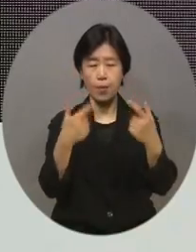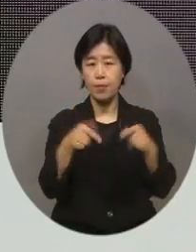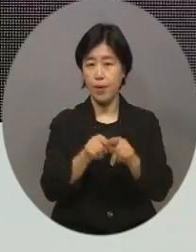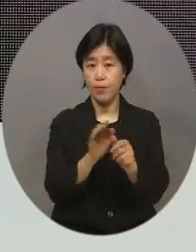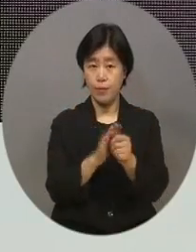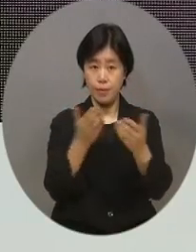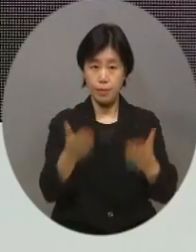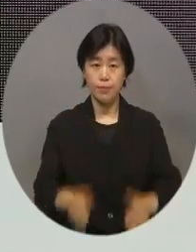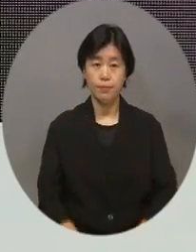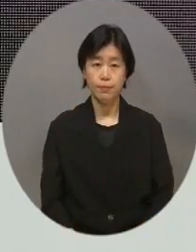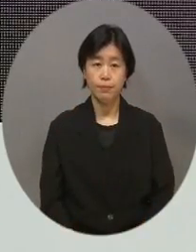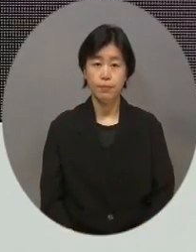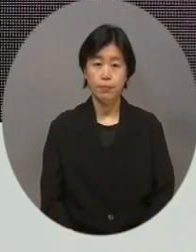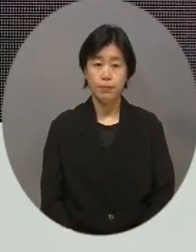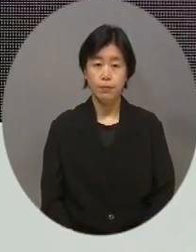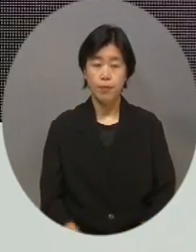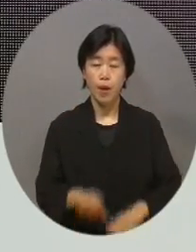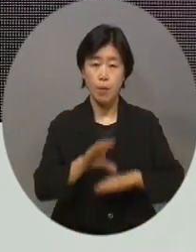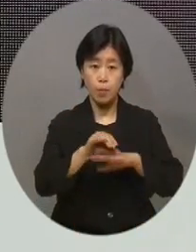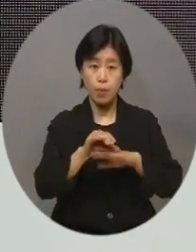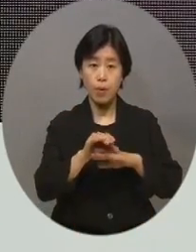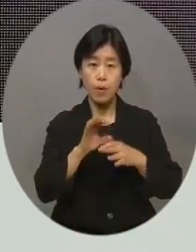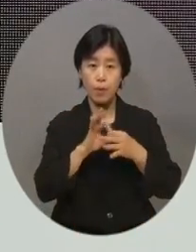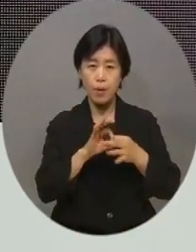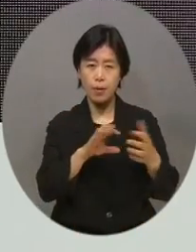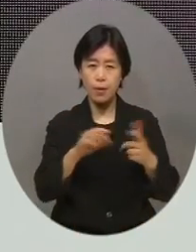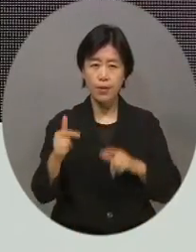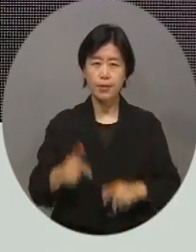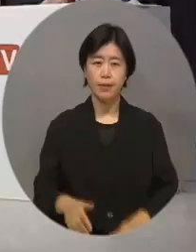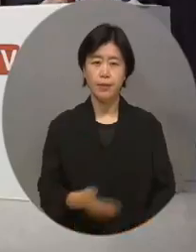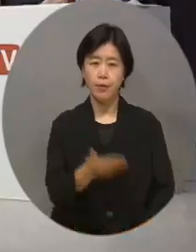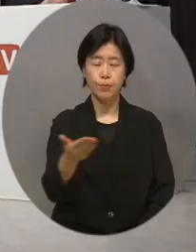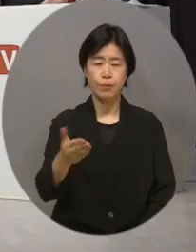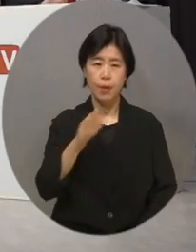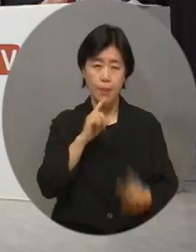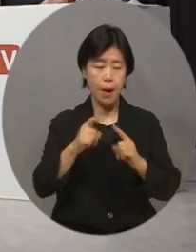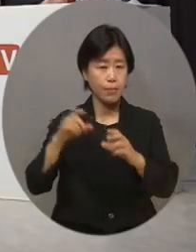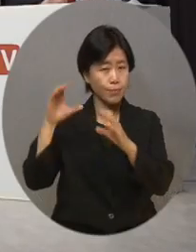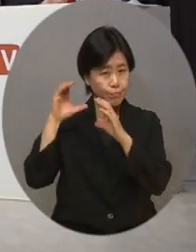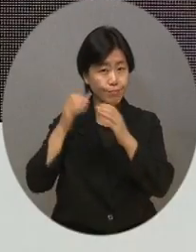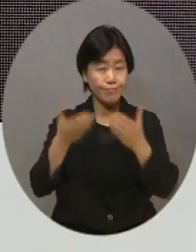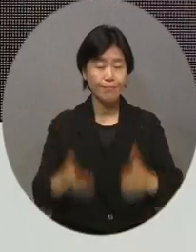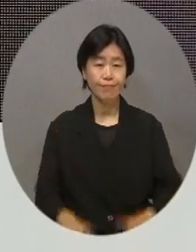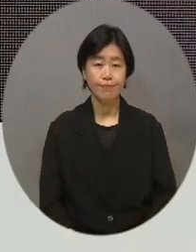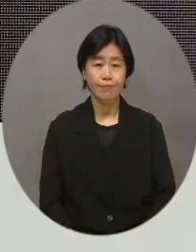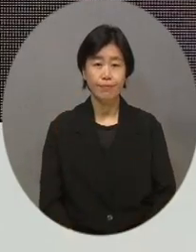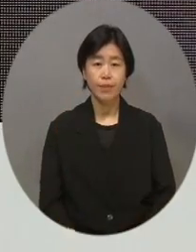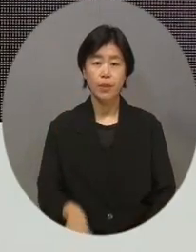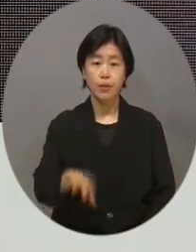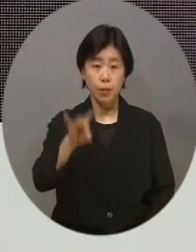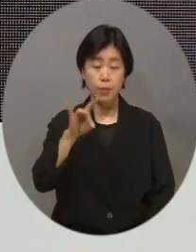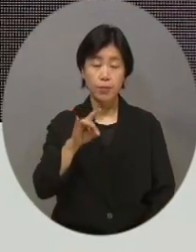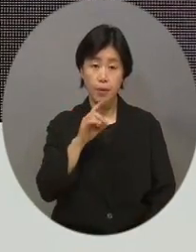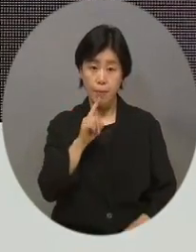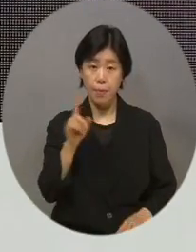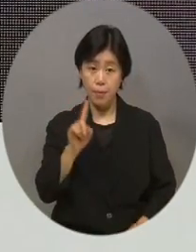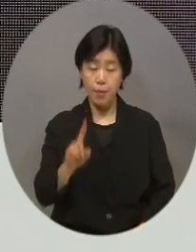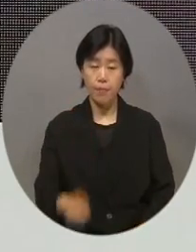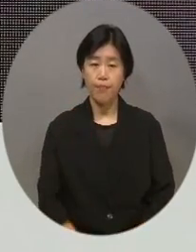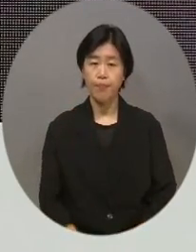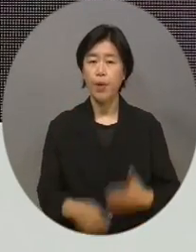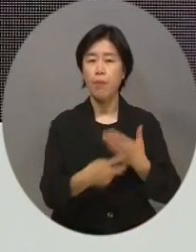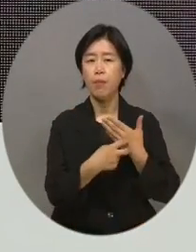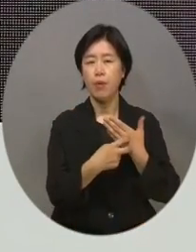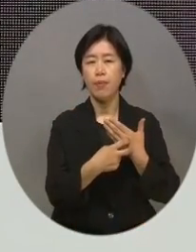신문고라는 이름만큼 시원하게 북소리를 울려보겠습니다. 신문고의 첫 번째 북소리는 의료